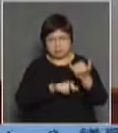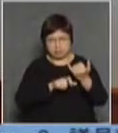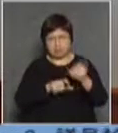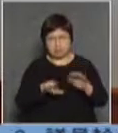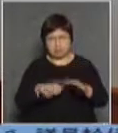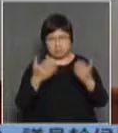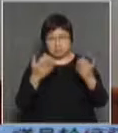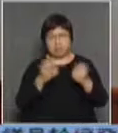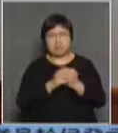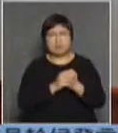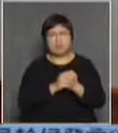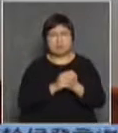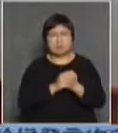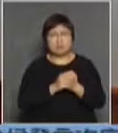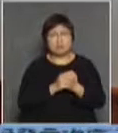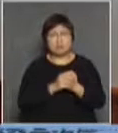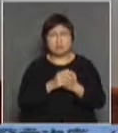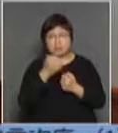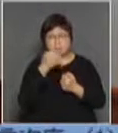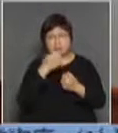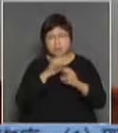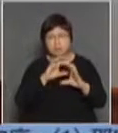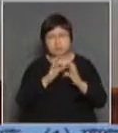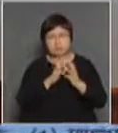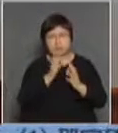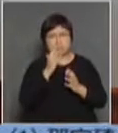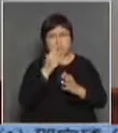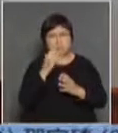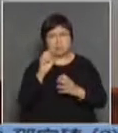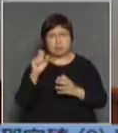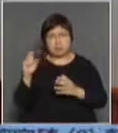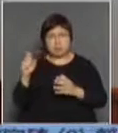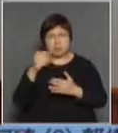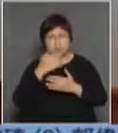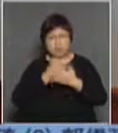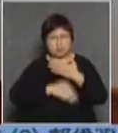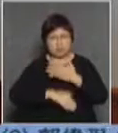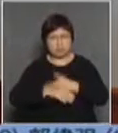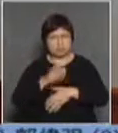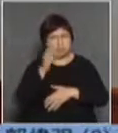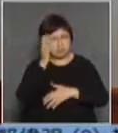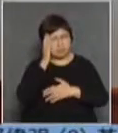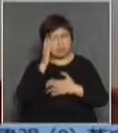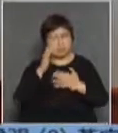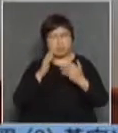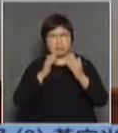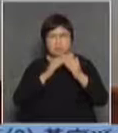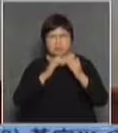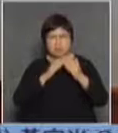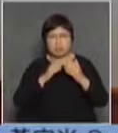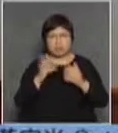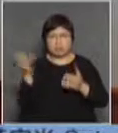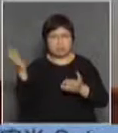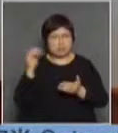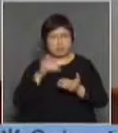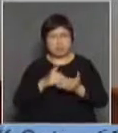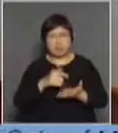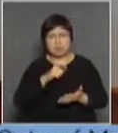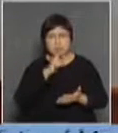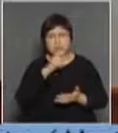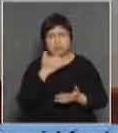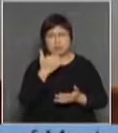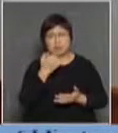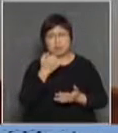施，但全港的309個殘疾人士院舍中，至今只有60個符